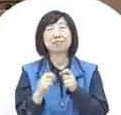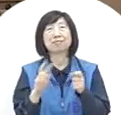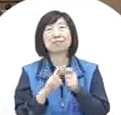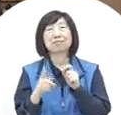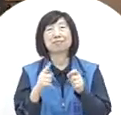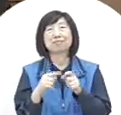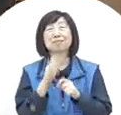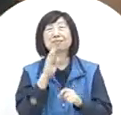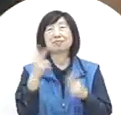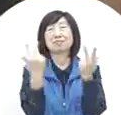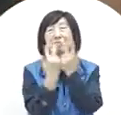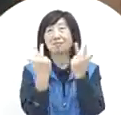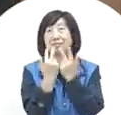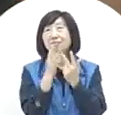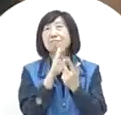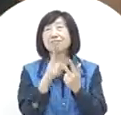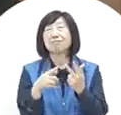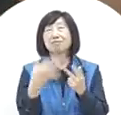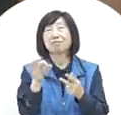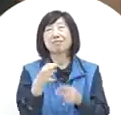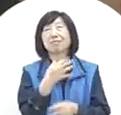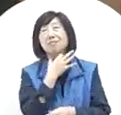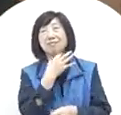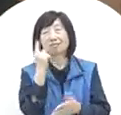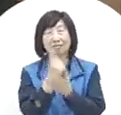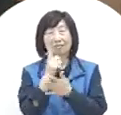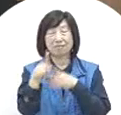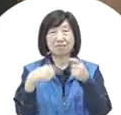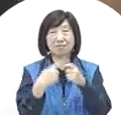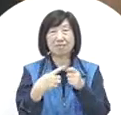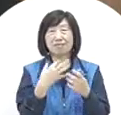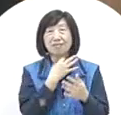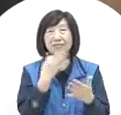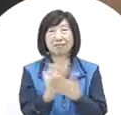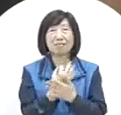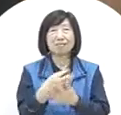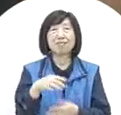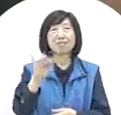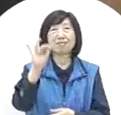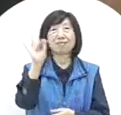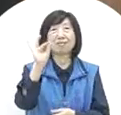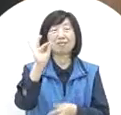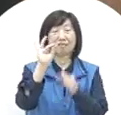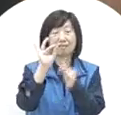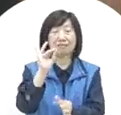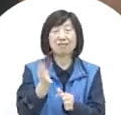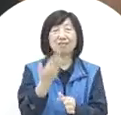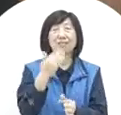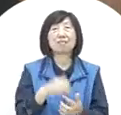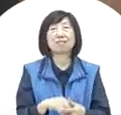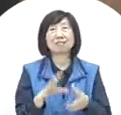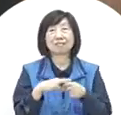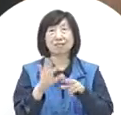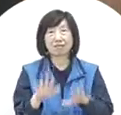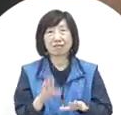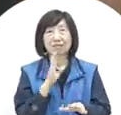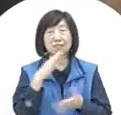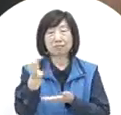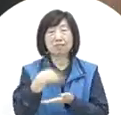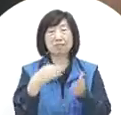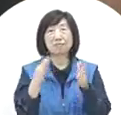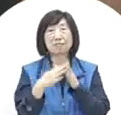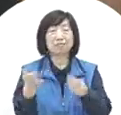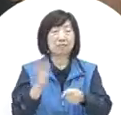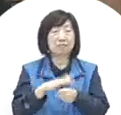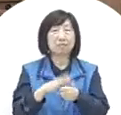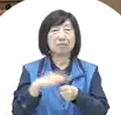们新北市财政短处编列，每年都短缺编列有上百亿，所以我们目前要办房子来填补